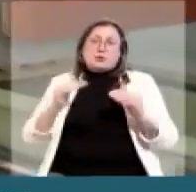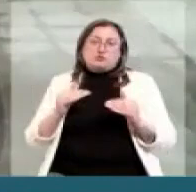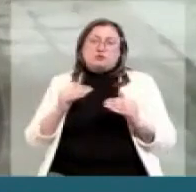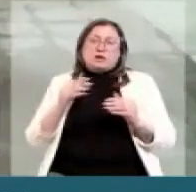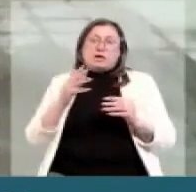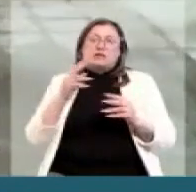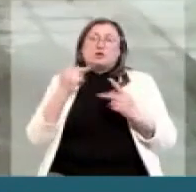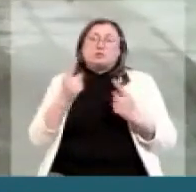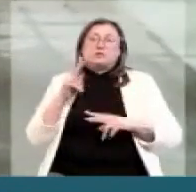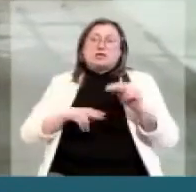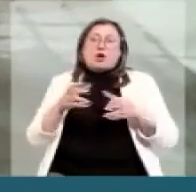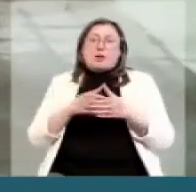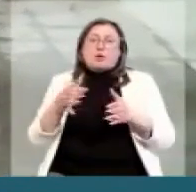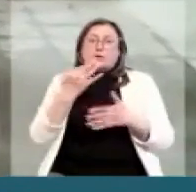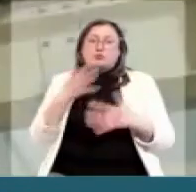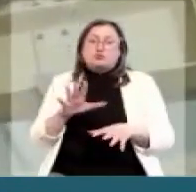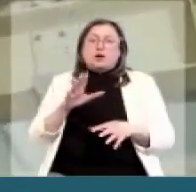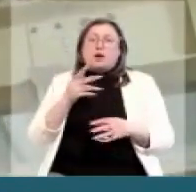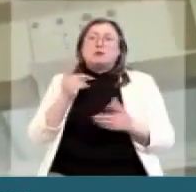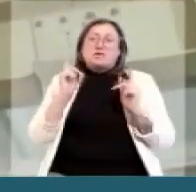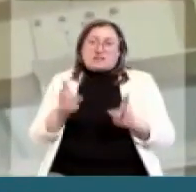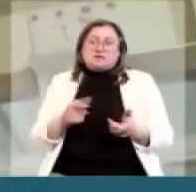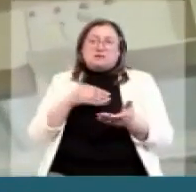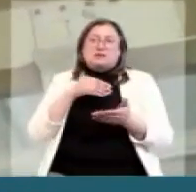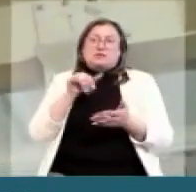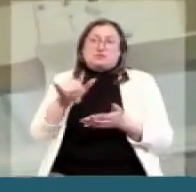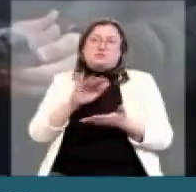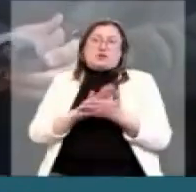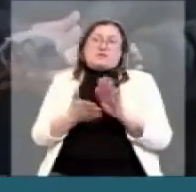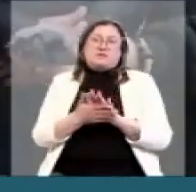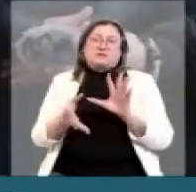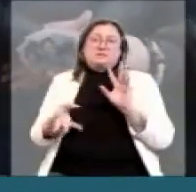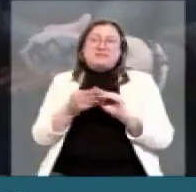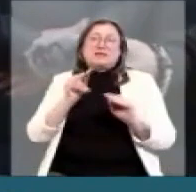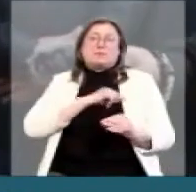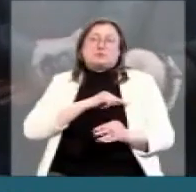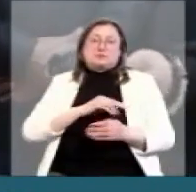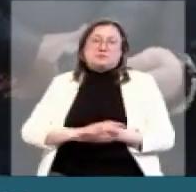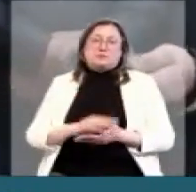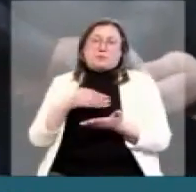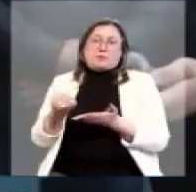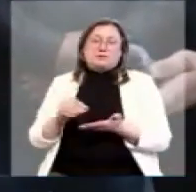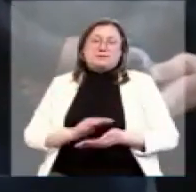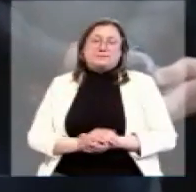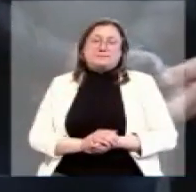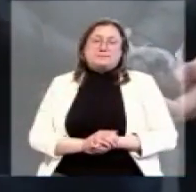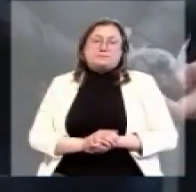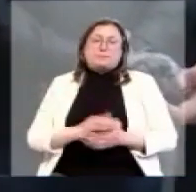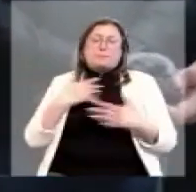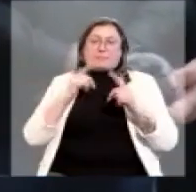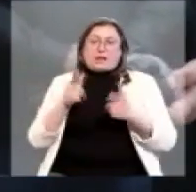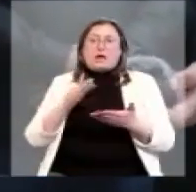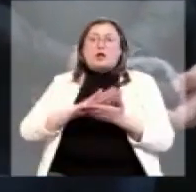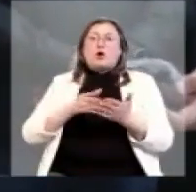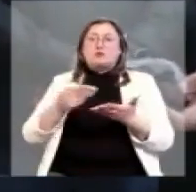Крупные строительные компании области уже выразили готовность к сотрудничеству. Мы готовы, в принципе, непосредственно контрактоваться,